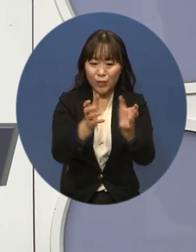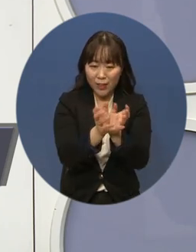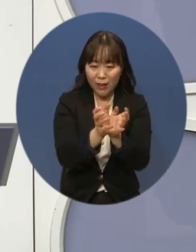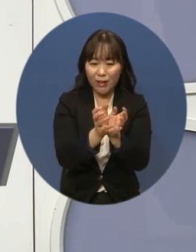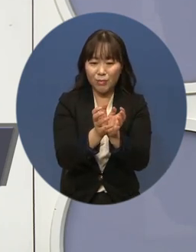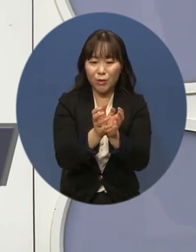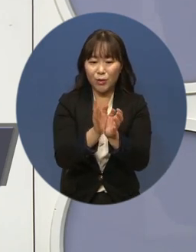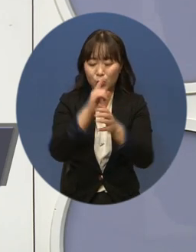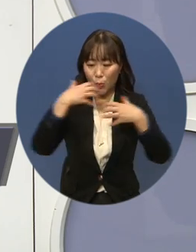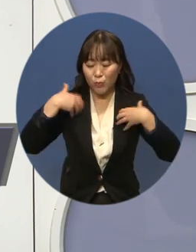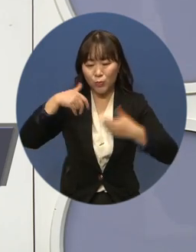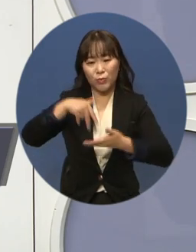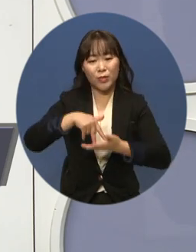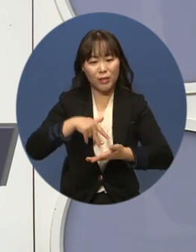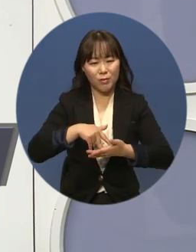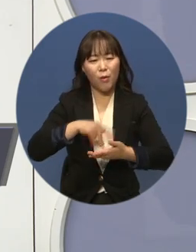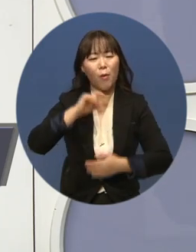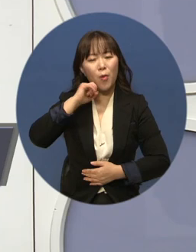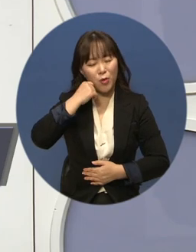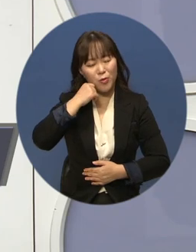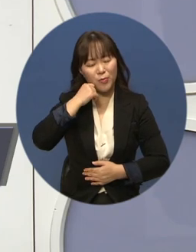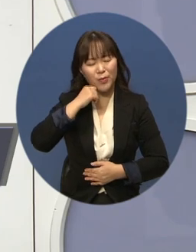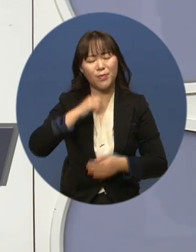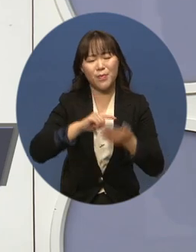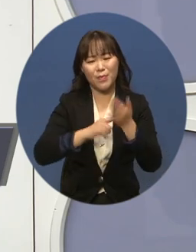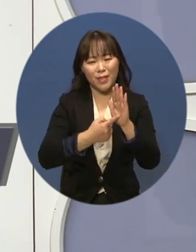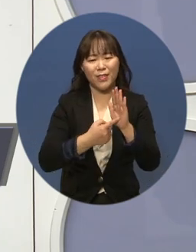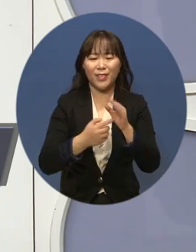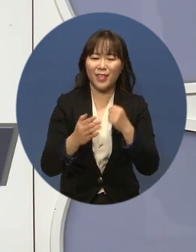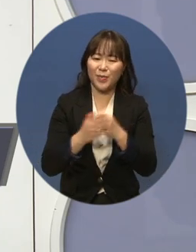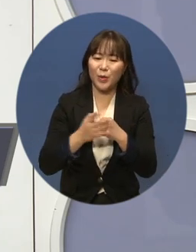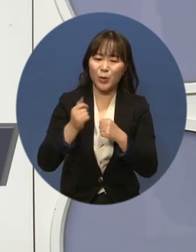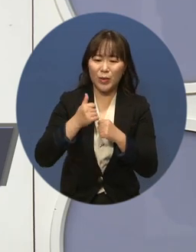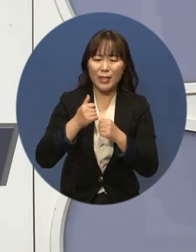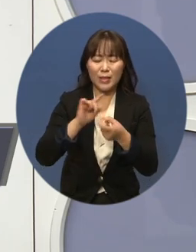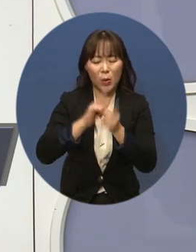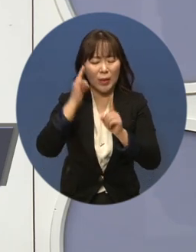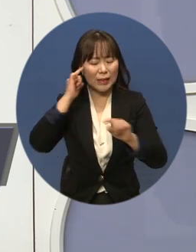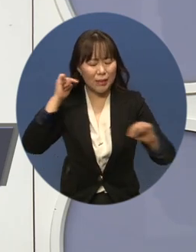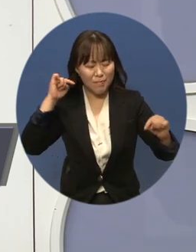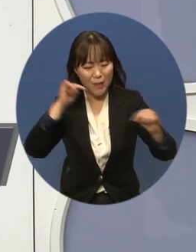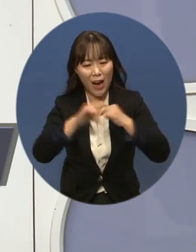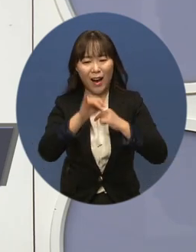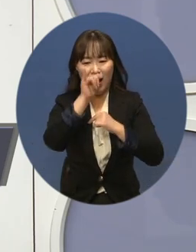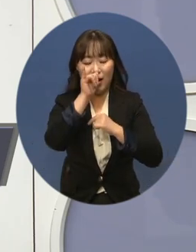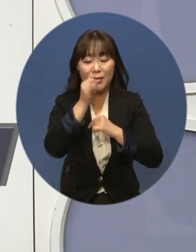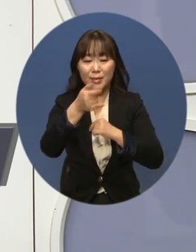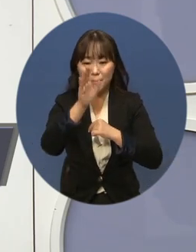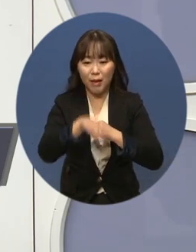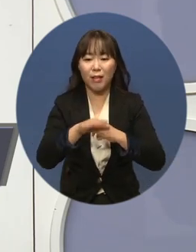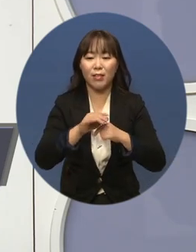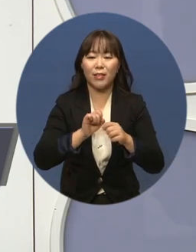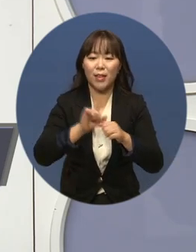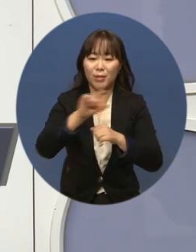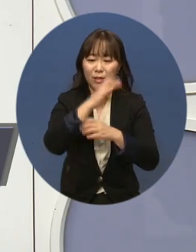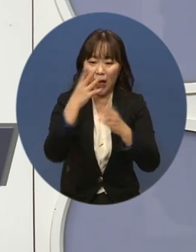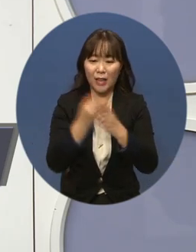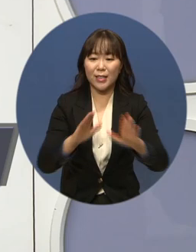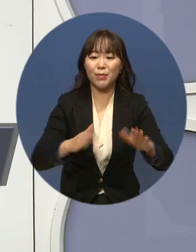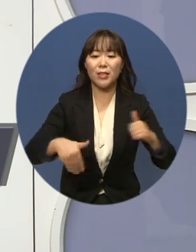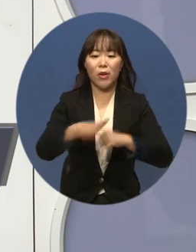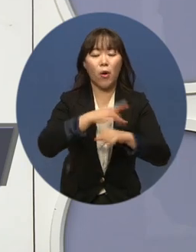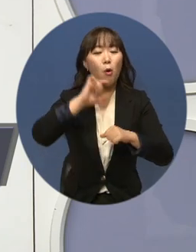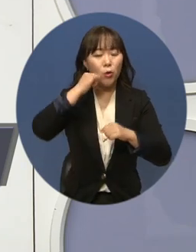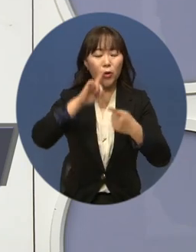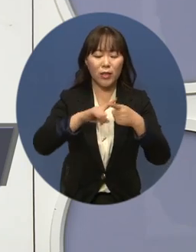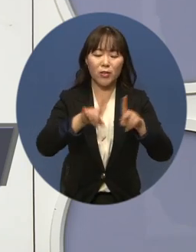재정당국에서는 좀 더 어려움을 좀 표시하고 있고 해서 약간은 뭐 의견에 대한 견해차도 있습니다만 대체적으로 이 상황이